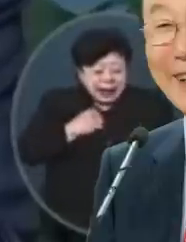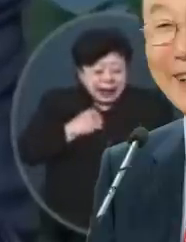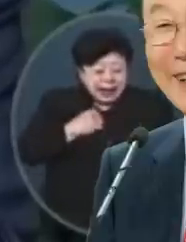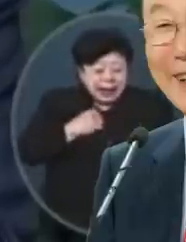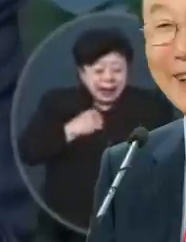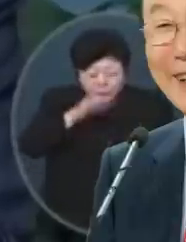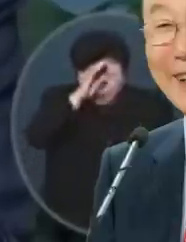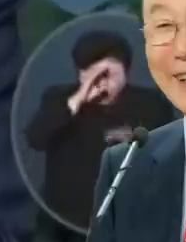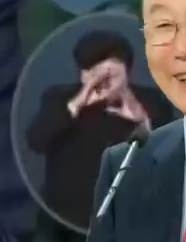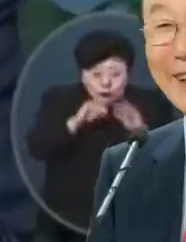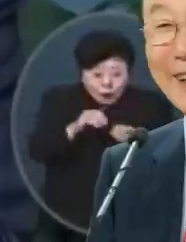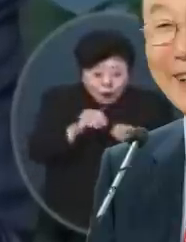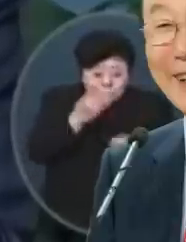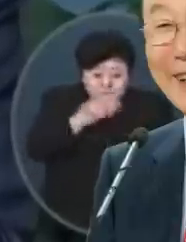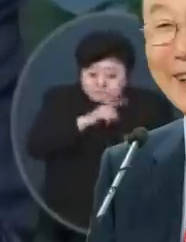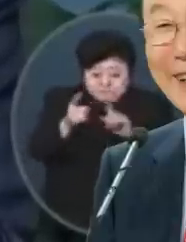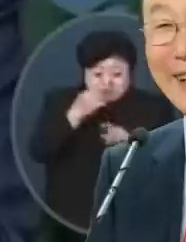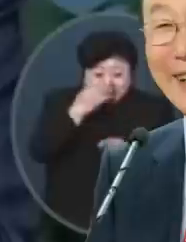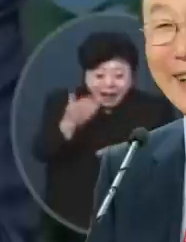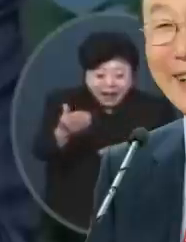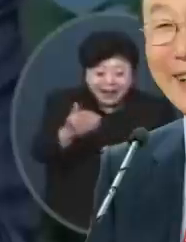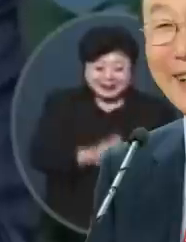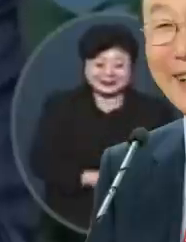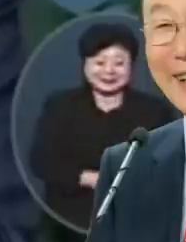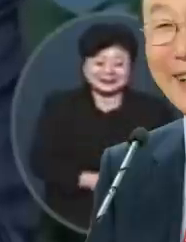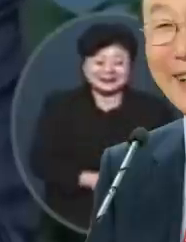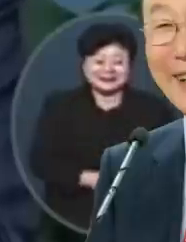대자마자 나왔던 말인 것입니다.